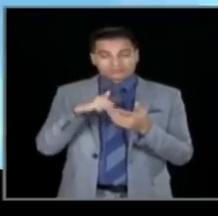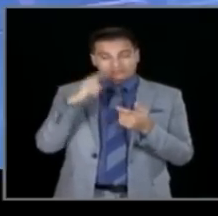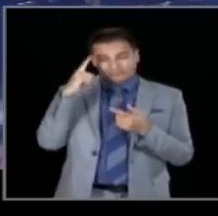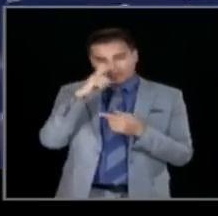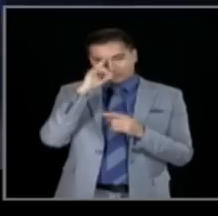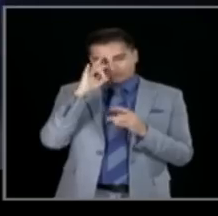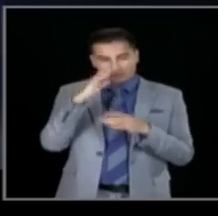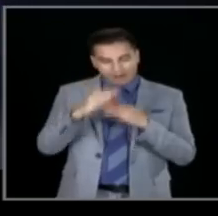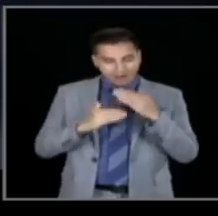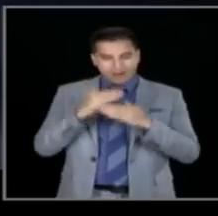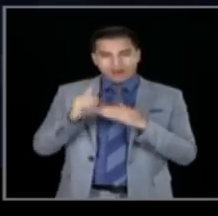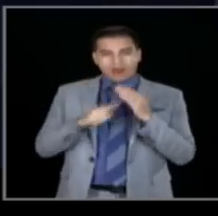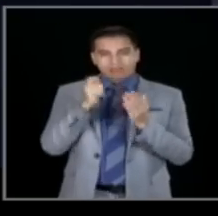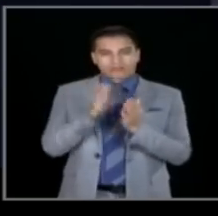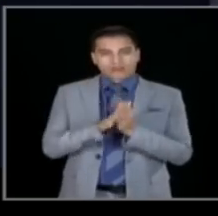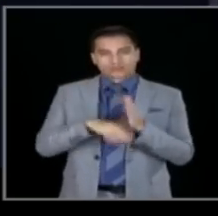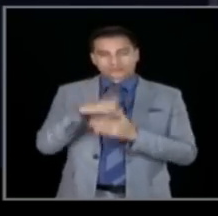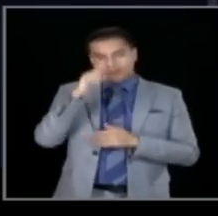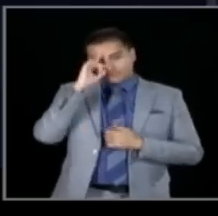الله نقدر نرجع في عجلة الحظ بإذن الله.